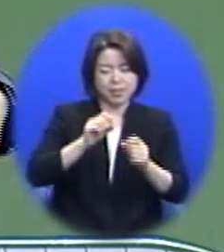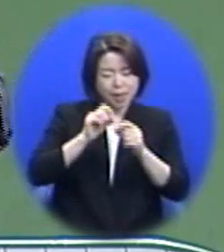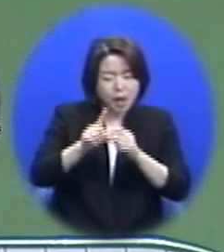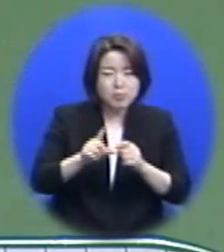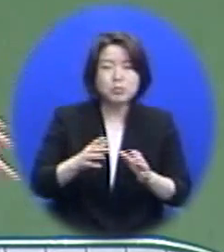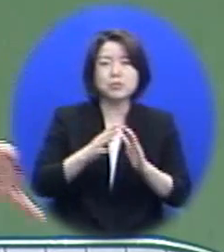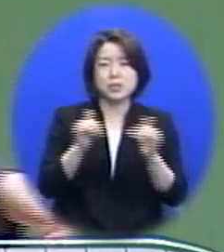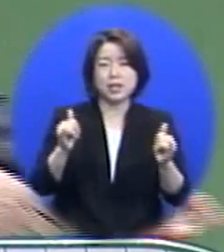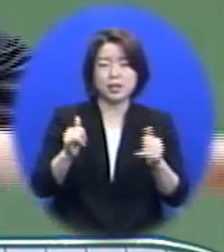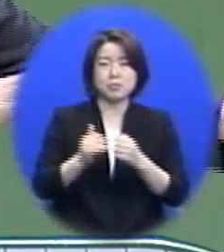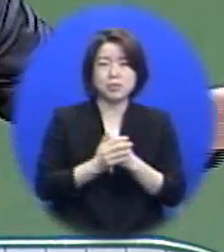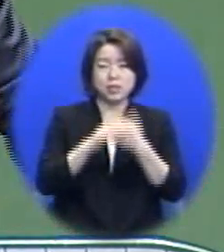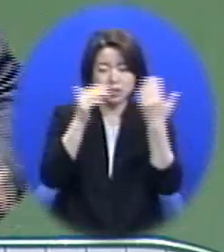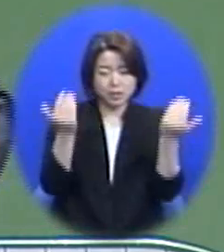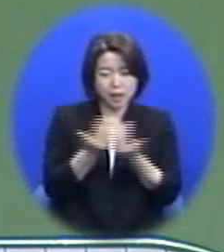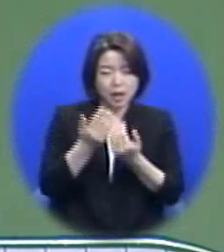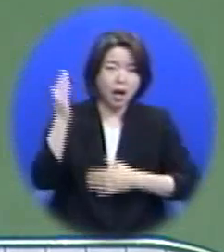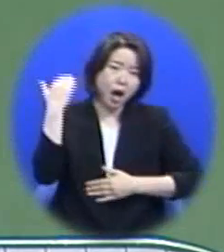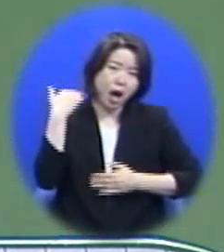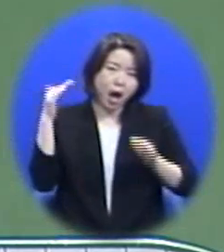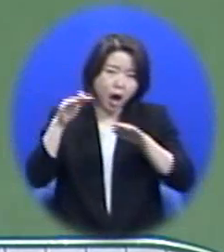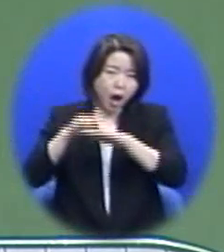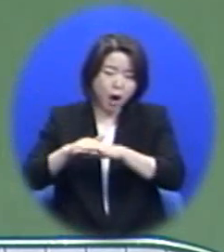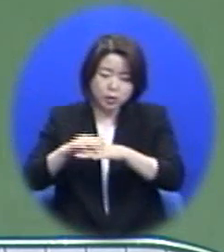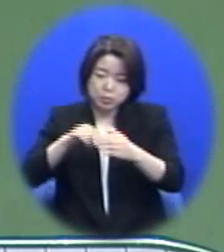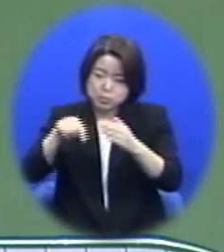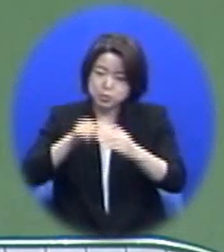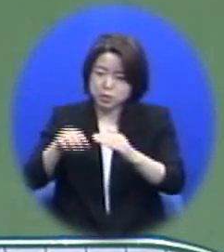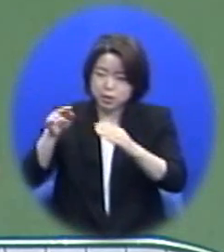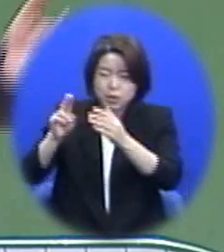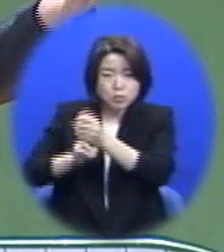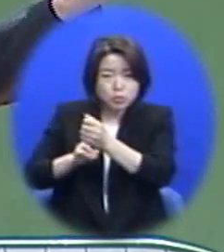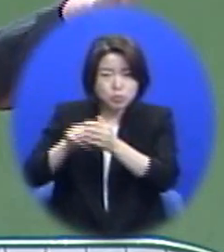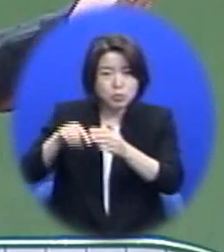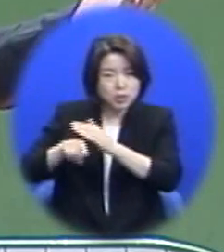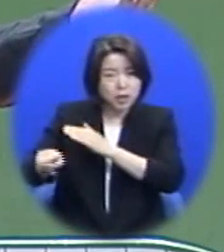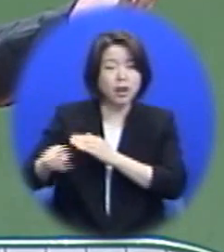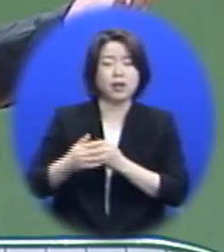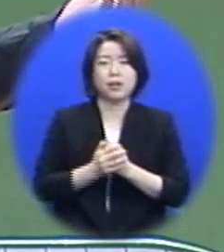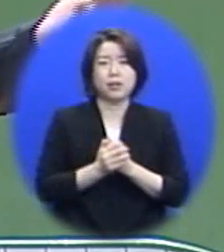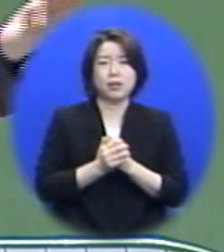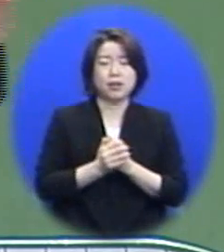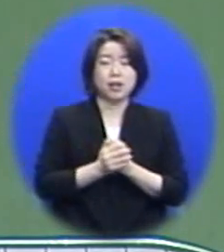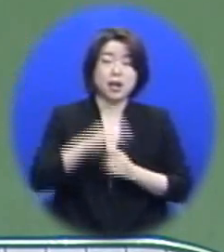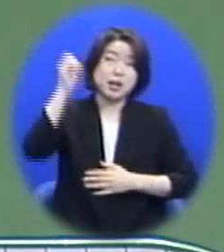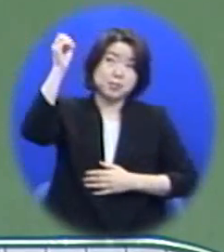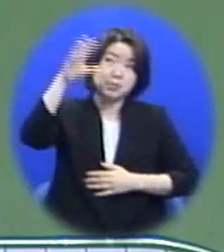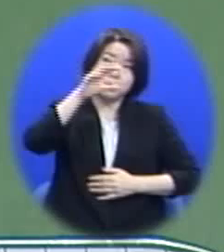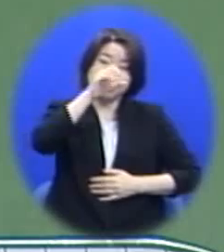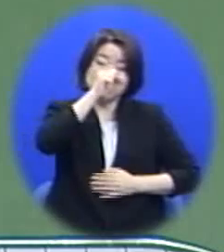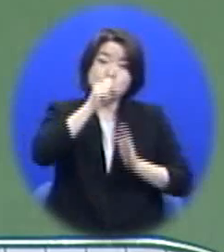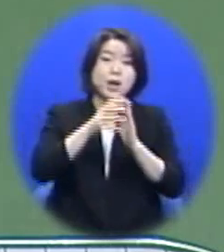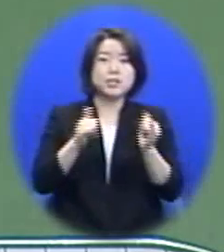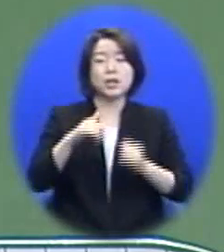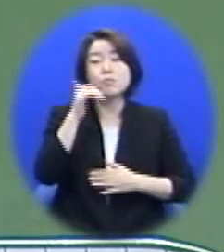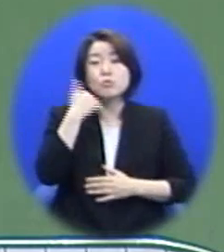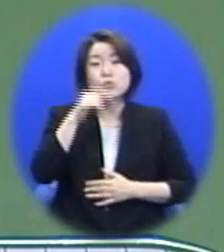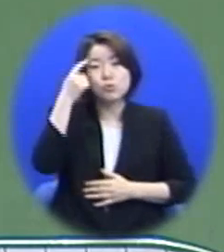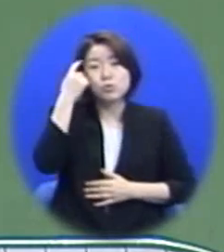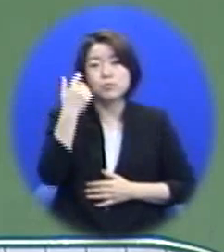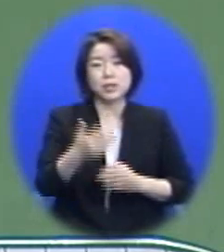사람들은 다 어둠 속에 숨어 들어가게 마련입니다 빛을 좋아하는 사람이 누구이겠습니까